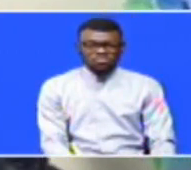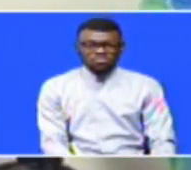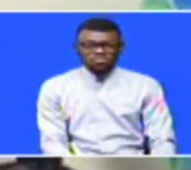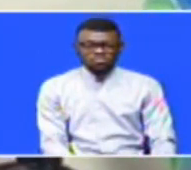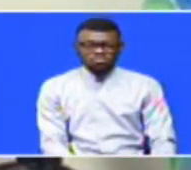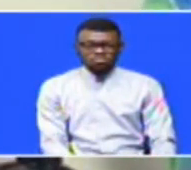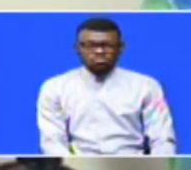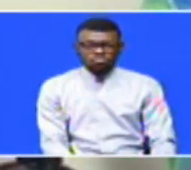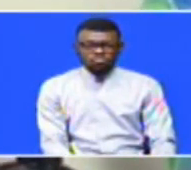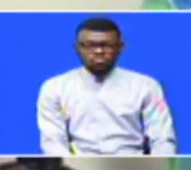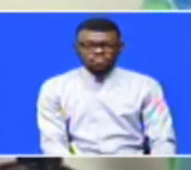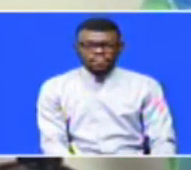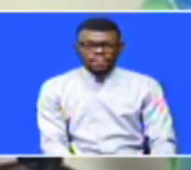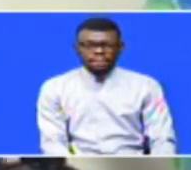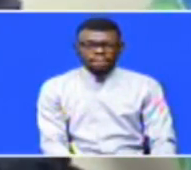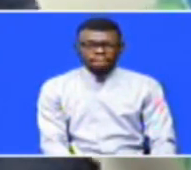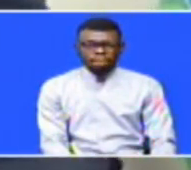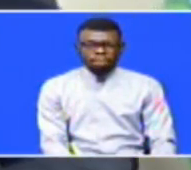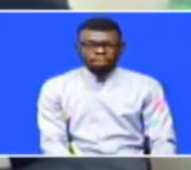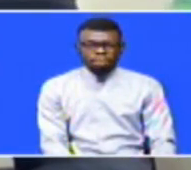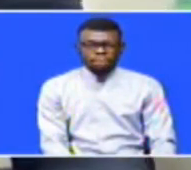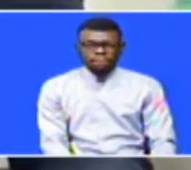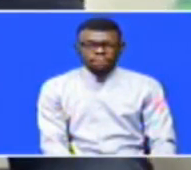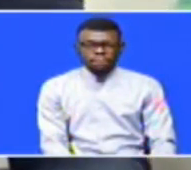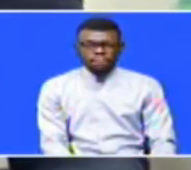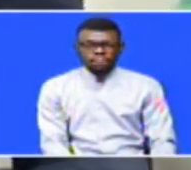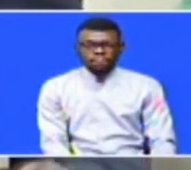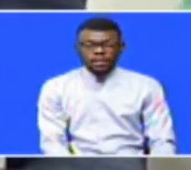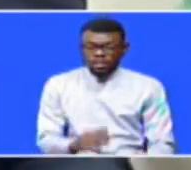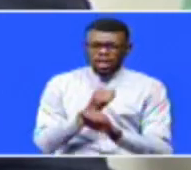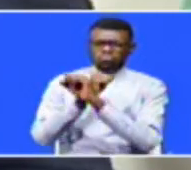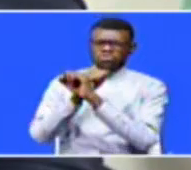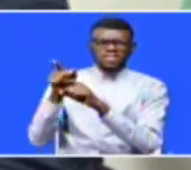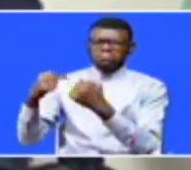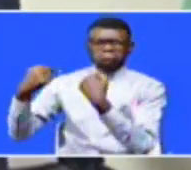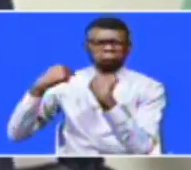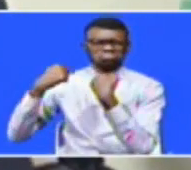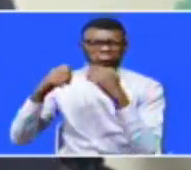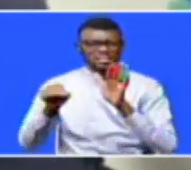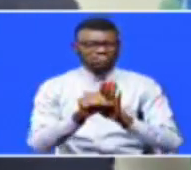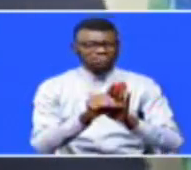Sorry, man. I'm seeking protection. Looking on my side. No.